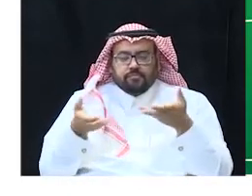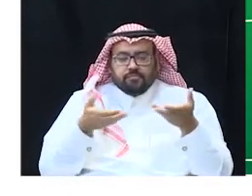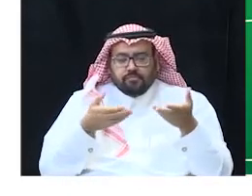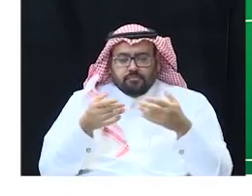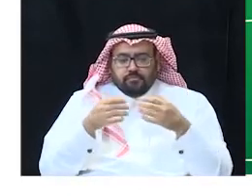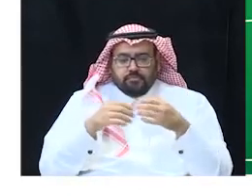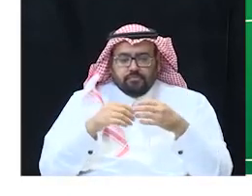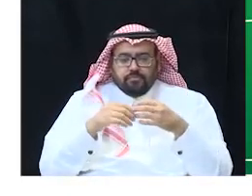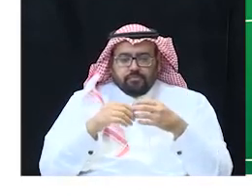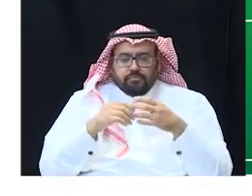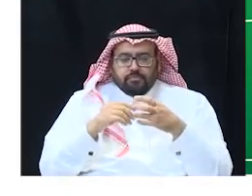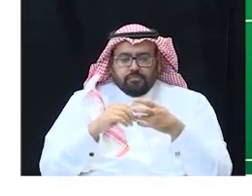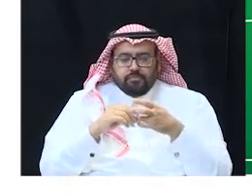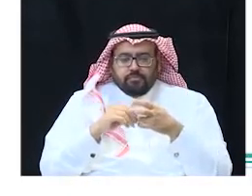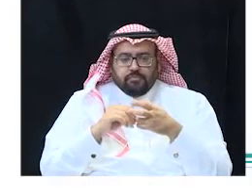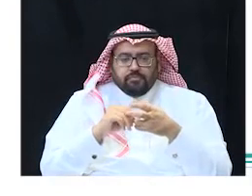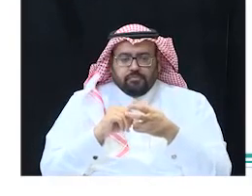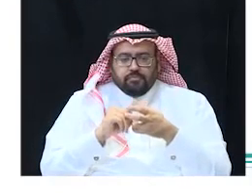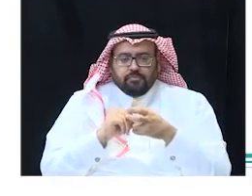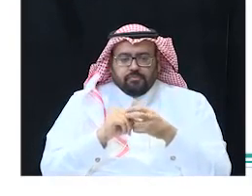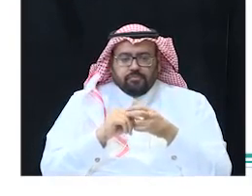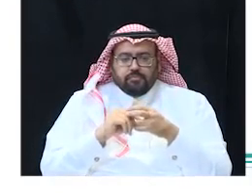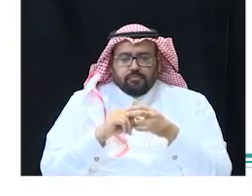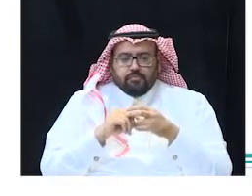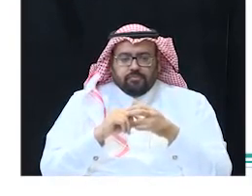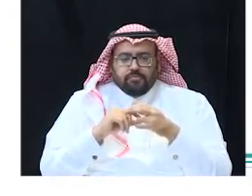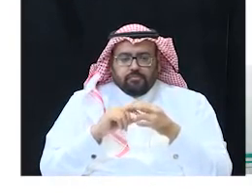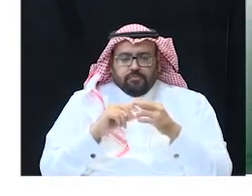اتجاه معين يعني تصير. خلاص،